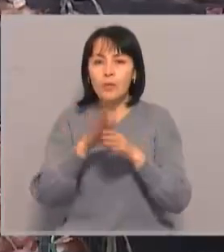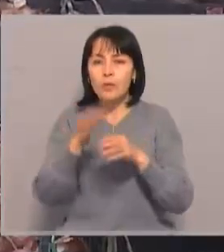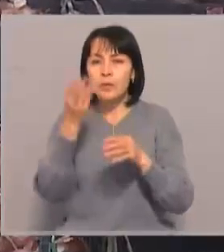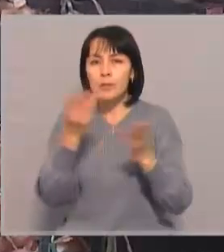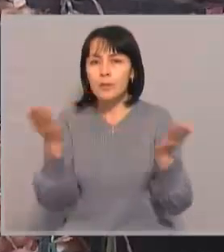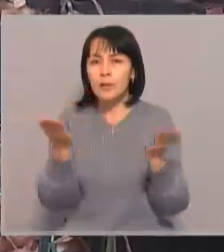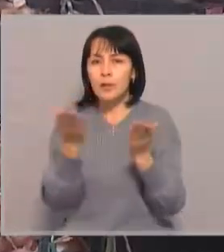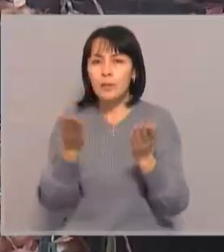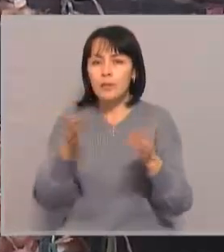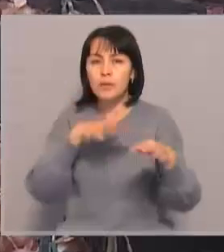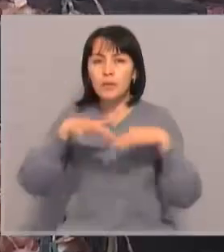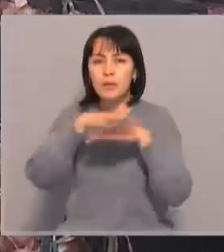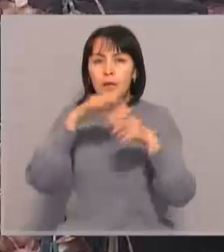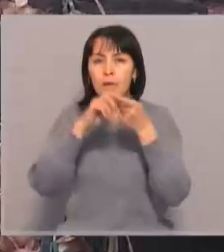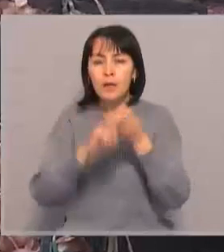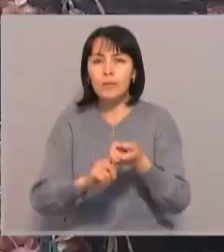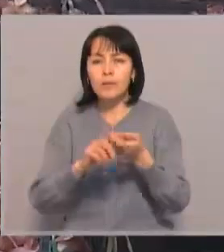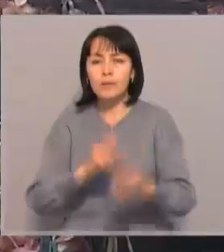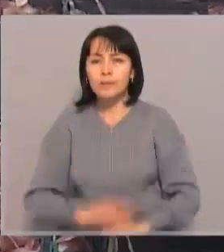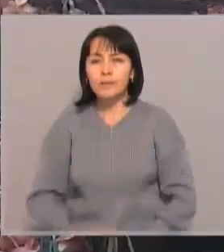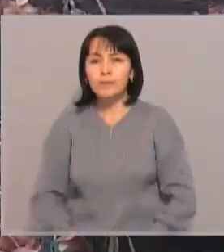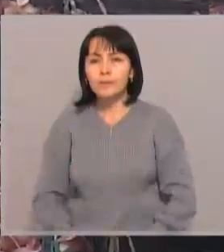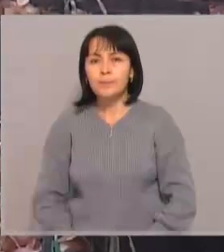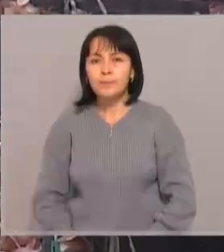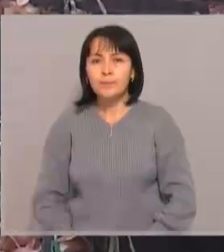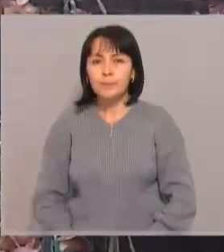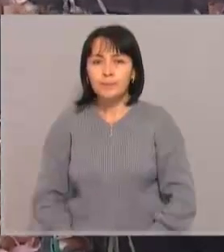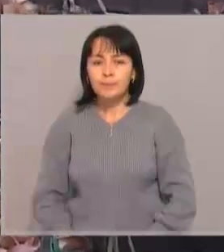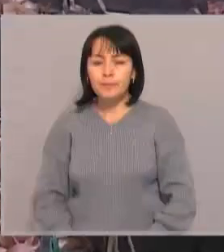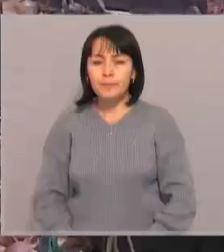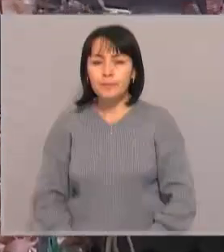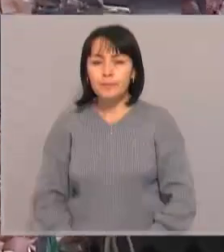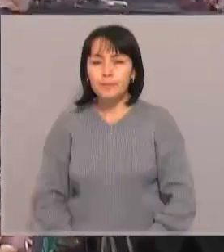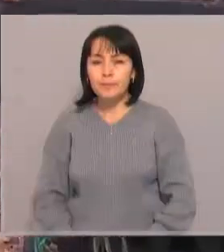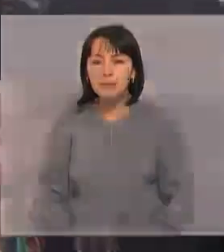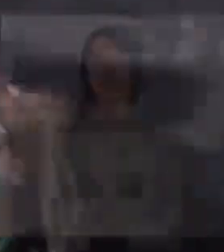бағаның қалай болатыны нарыққа байланысты. Күнту Арынбек, Айбек Бекбау, Нұрлыбек Берікбай, жаңалықтар.